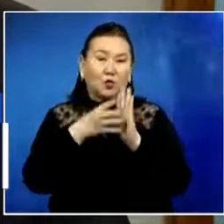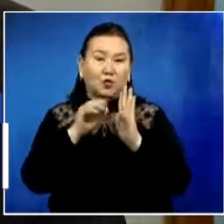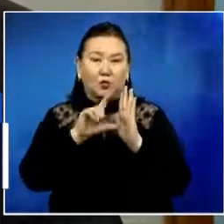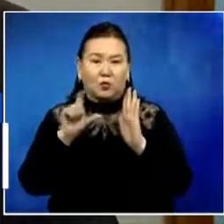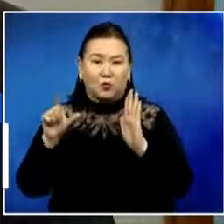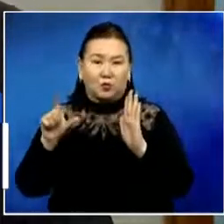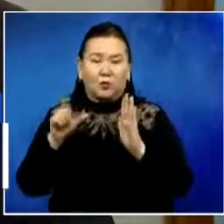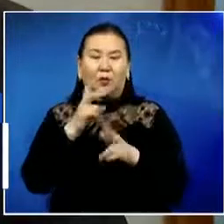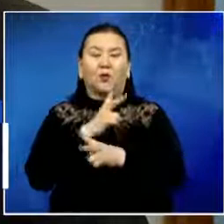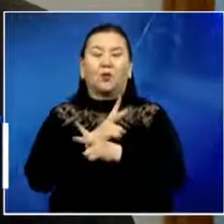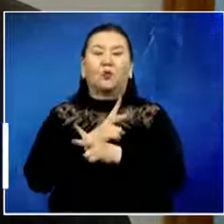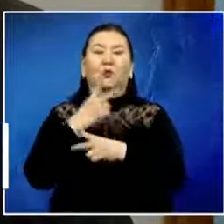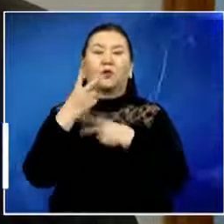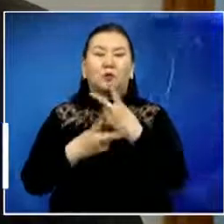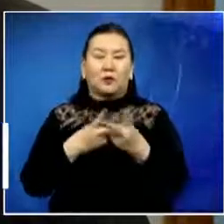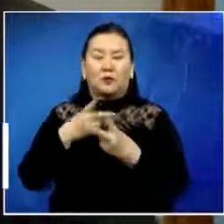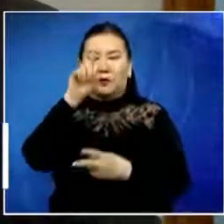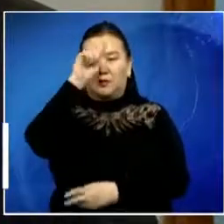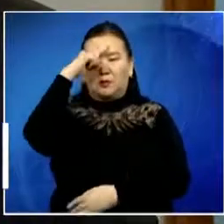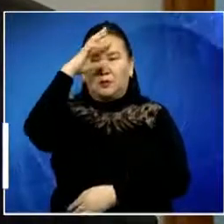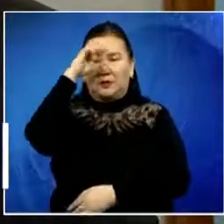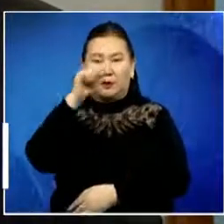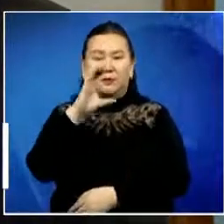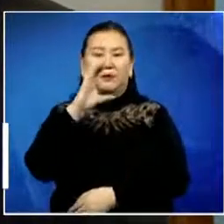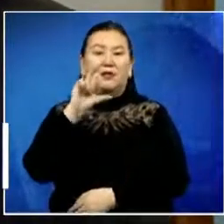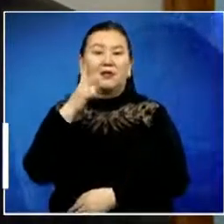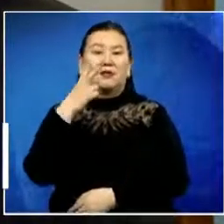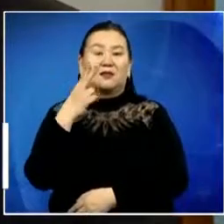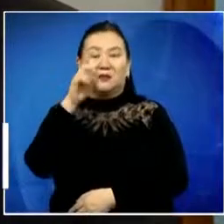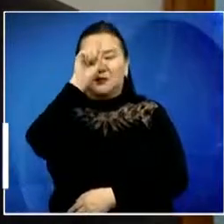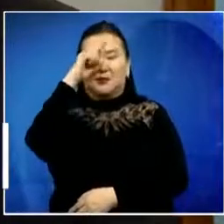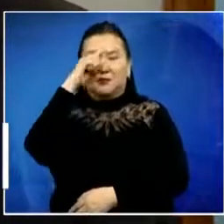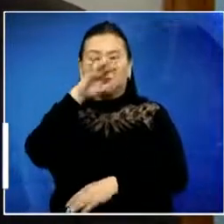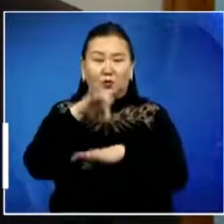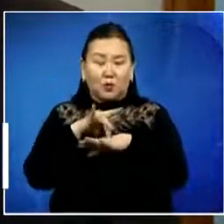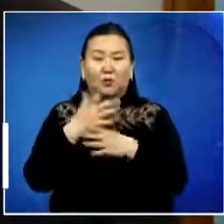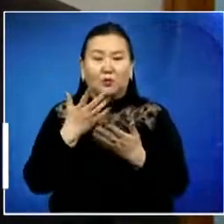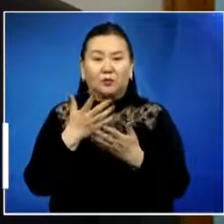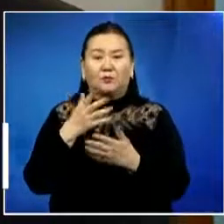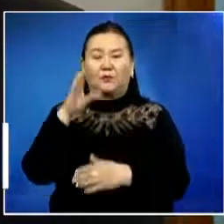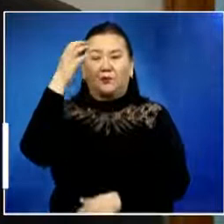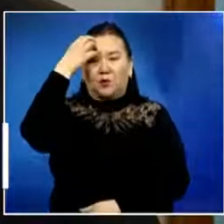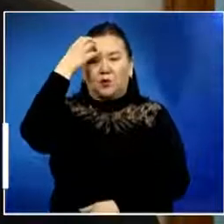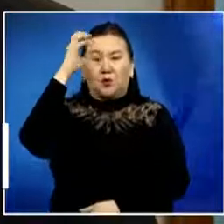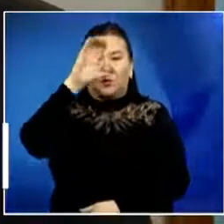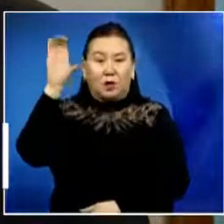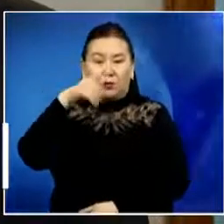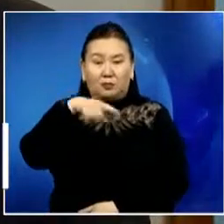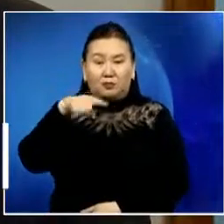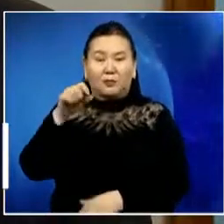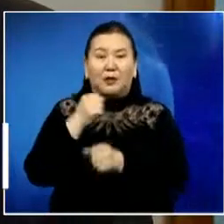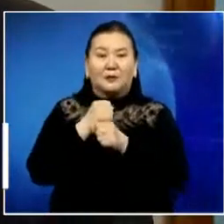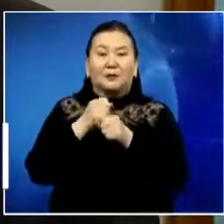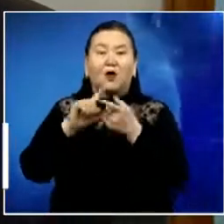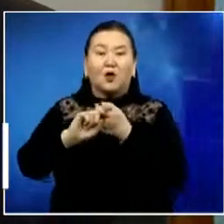зөвлөлийн төслөх үйл ажиллагааг одоо эрүүл мэндийн яам, сэтгцийн эрүүл мэндийн үндэсний өвд төвгөөд энэ яг энэ төрийн байгууллагуудын одоо ажлын